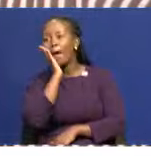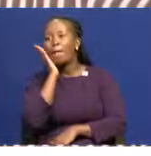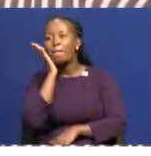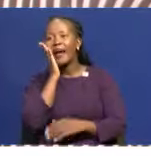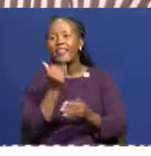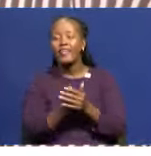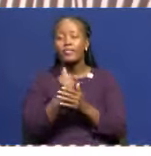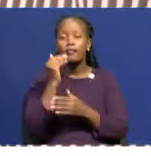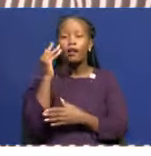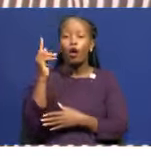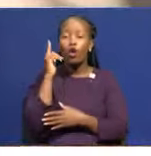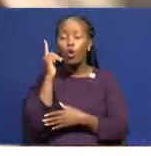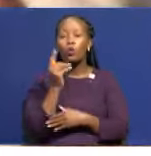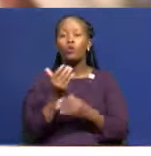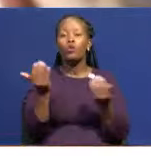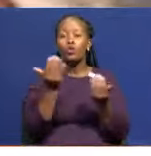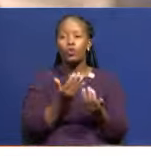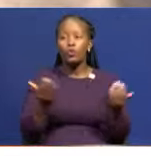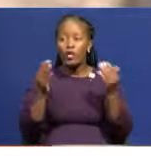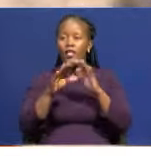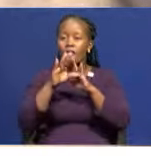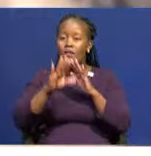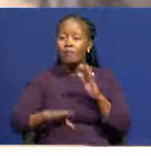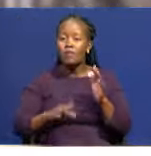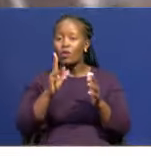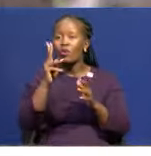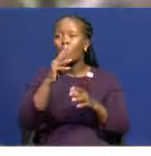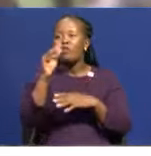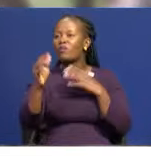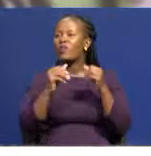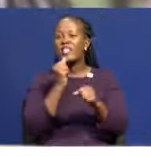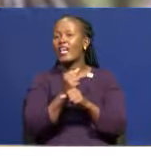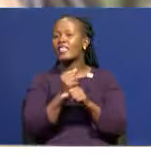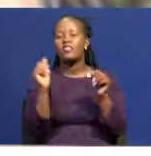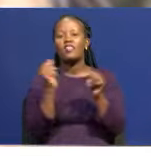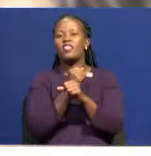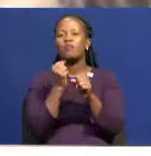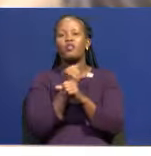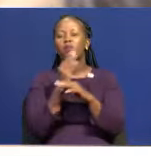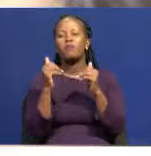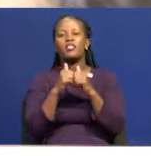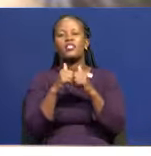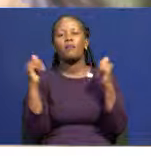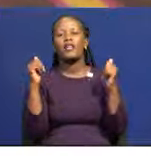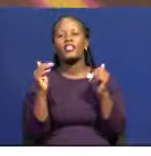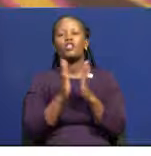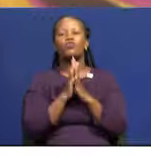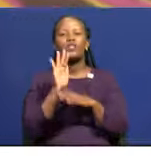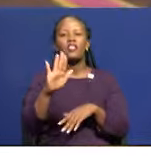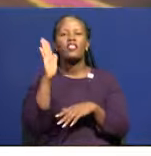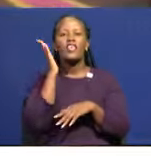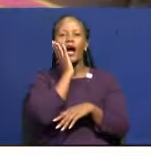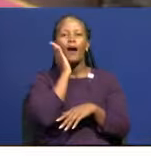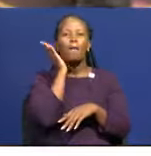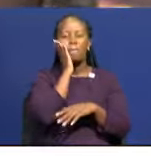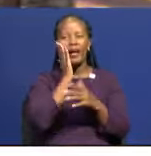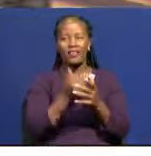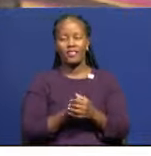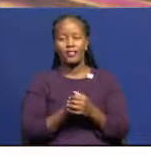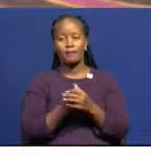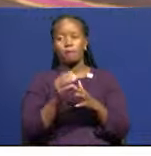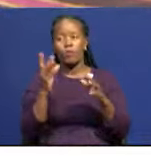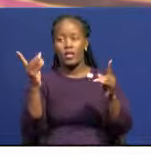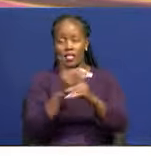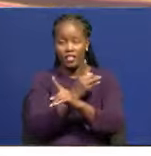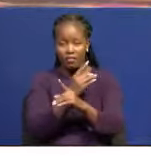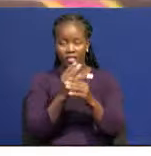sheria, watoto walio chini ya umri wa miaka 4 hawawezi kutenganishwa na mama zao hata kama ni wafungwa. Tofauti na gereza la